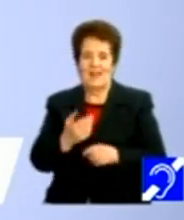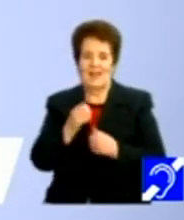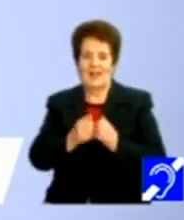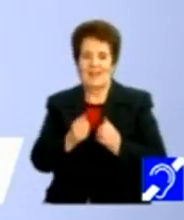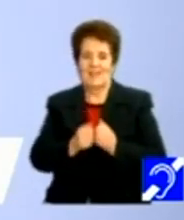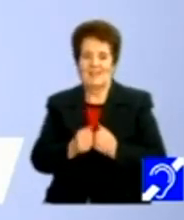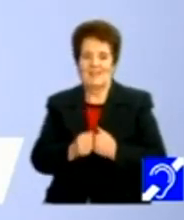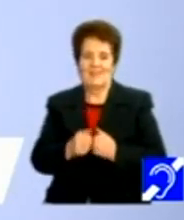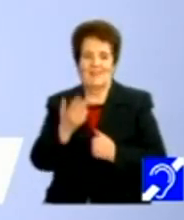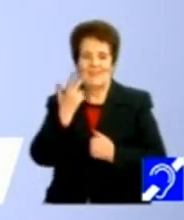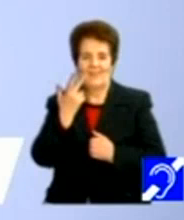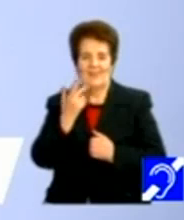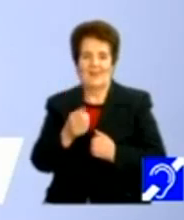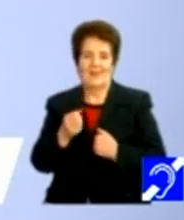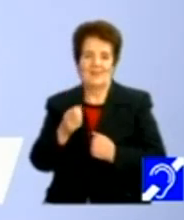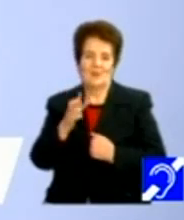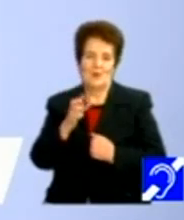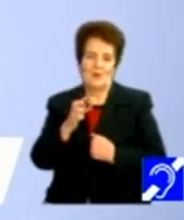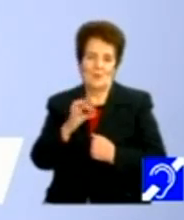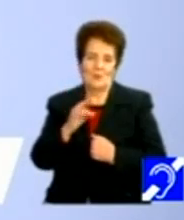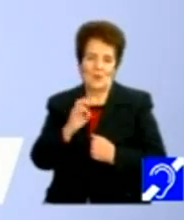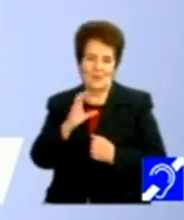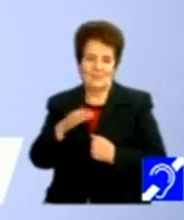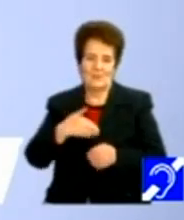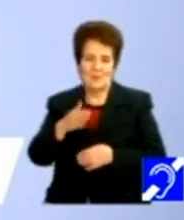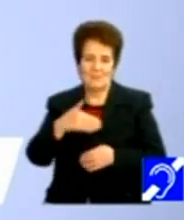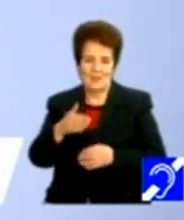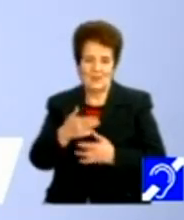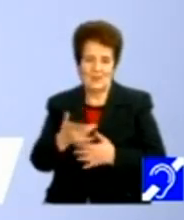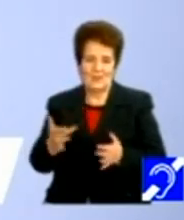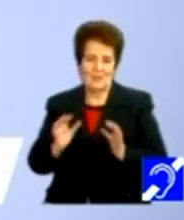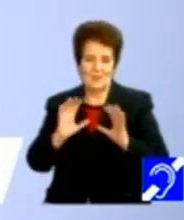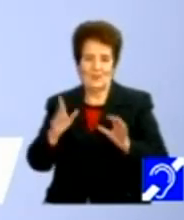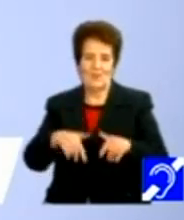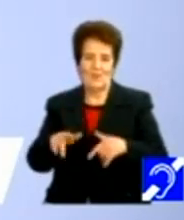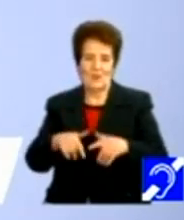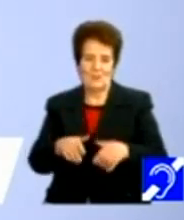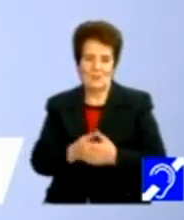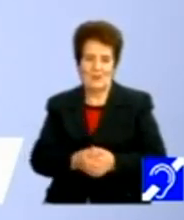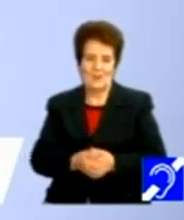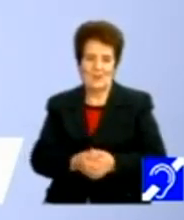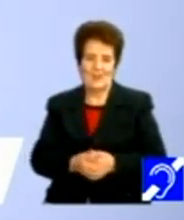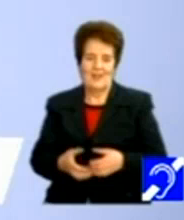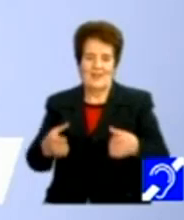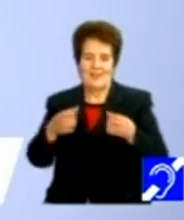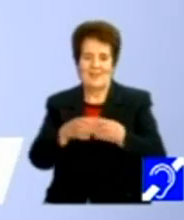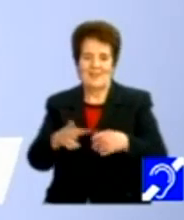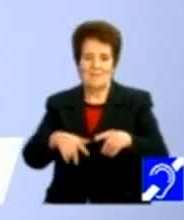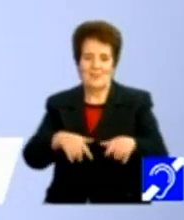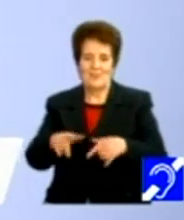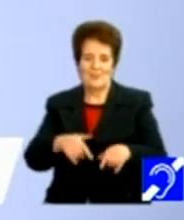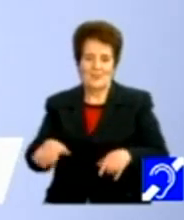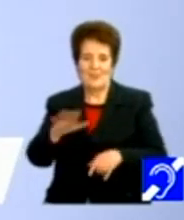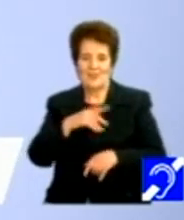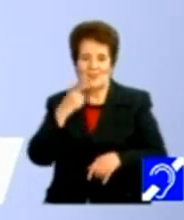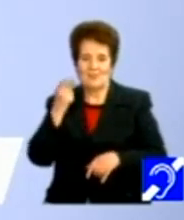în toate dimensiunile, și box, și badminton, și fotbal. Avem cea mai bună echipă de fotbal din toată